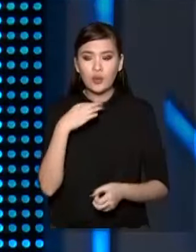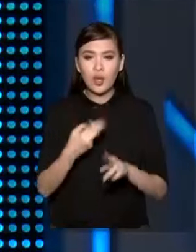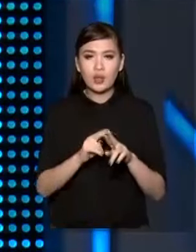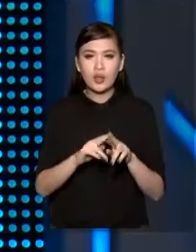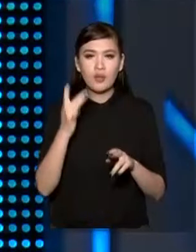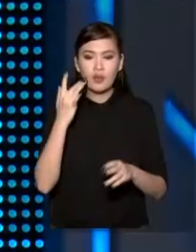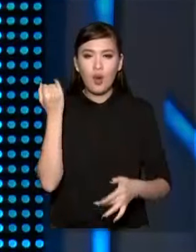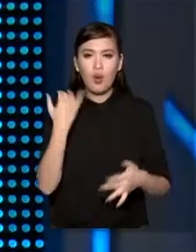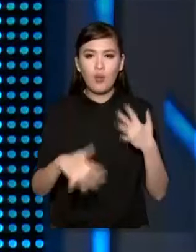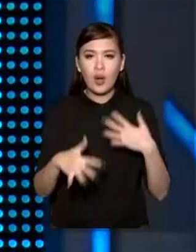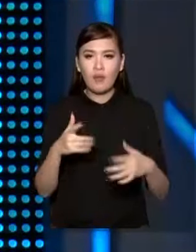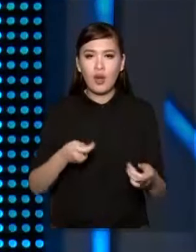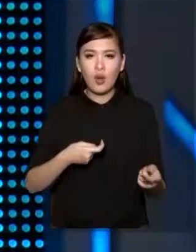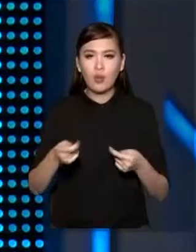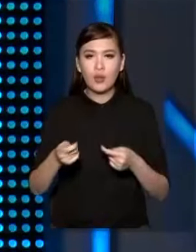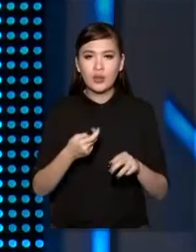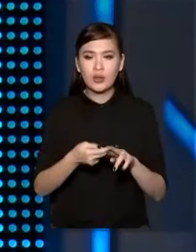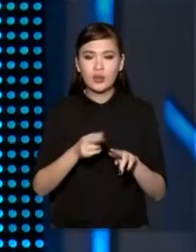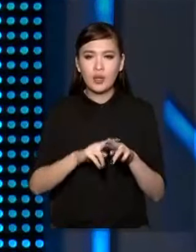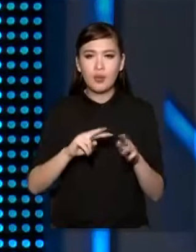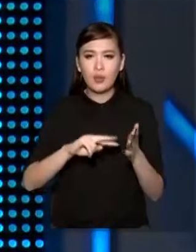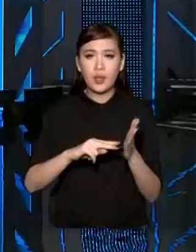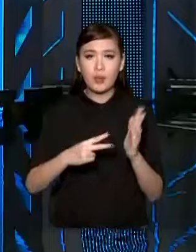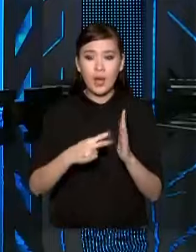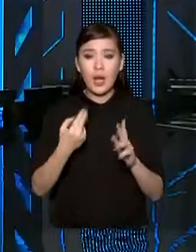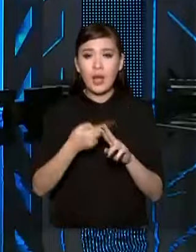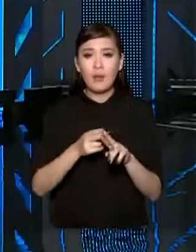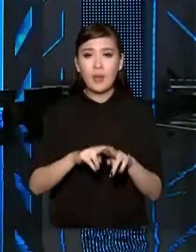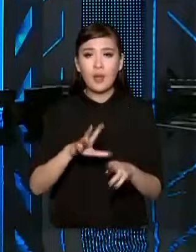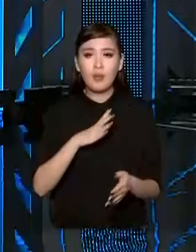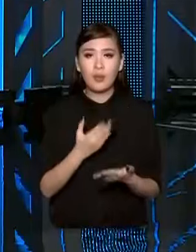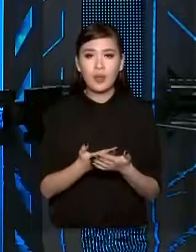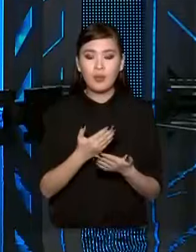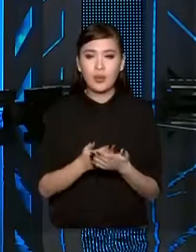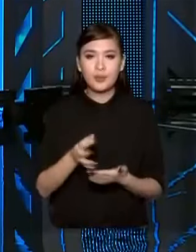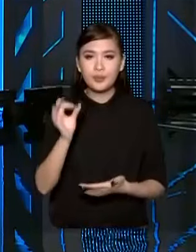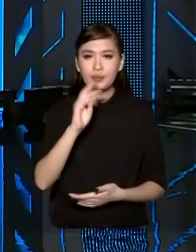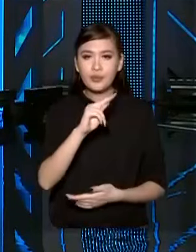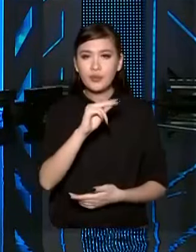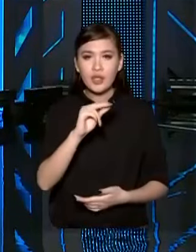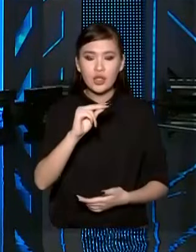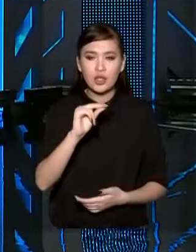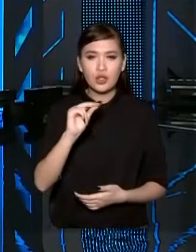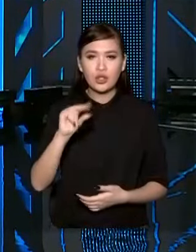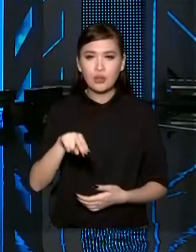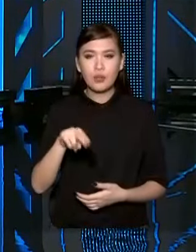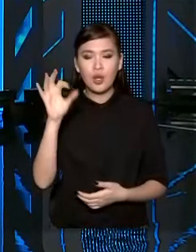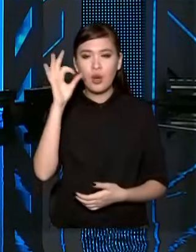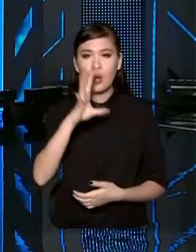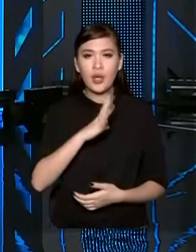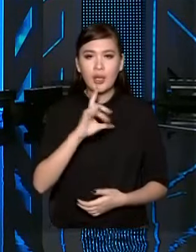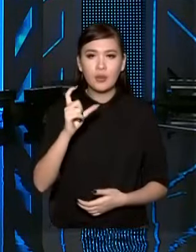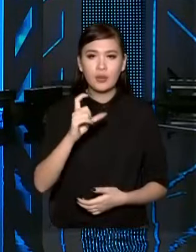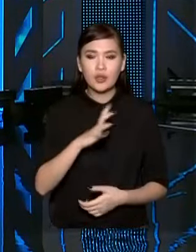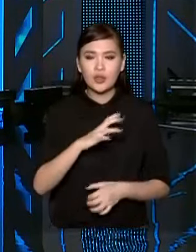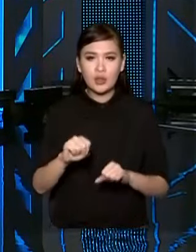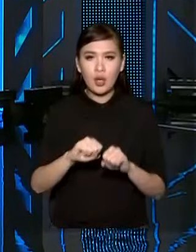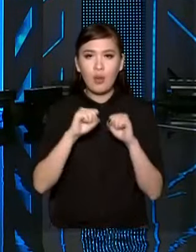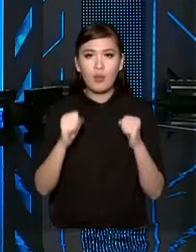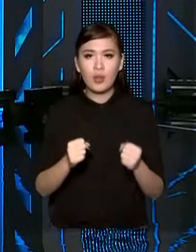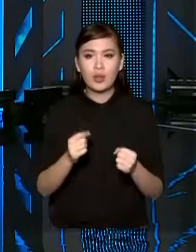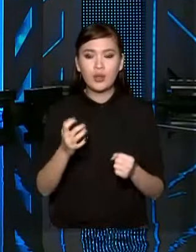из-за слабого управления такой инфраструктурой. Пример тому – чрезвычайная ситуация в Экибастузе, где в самые морозы без